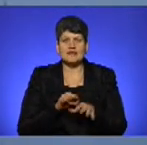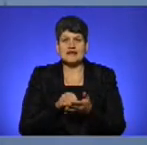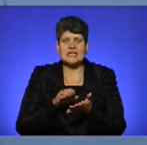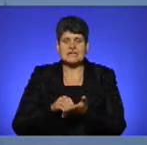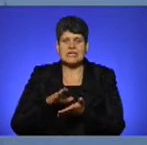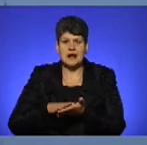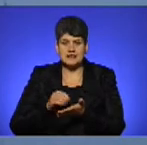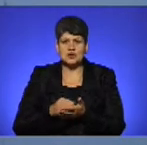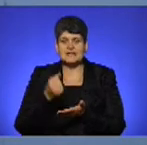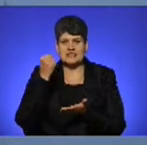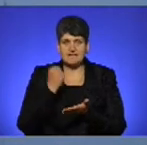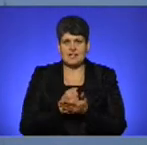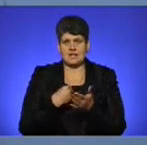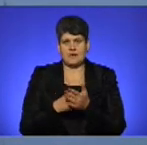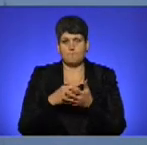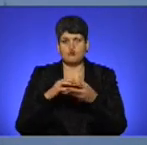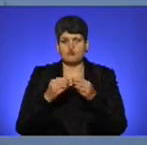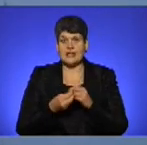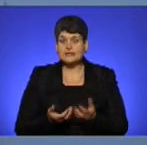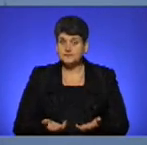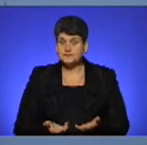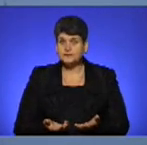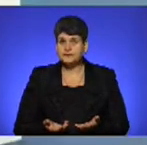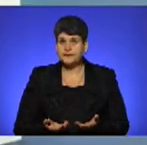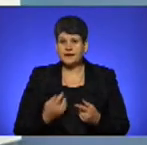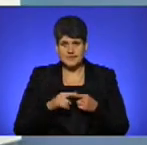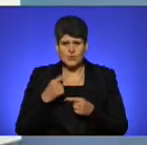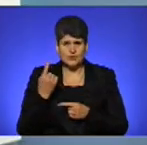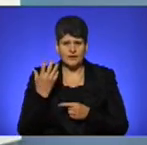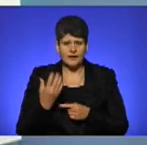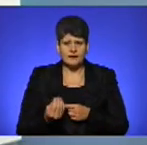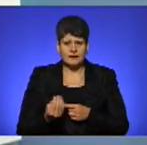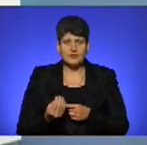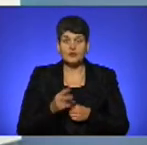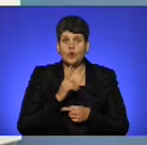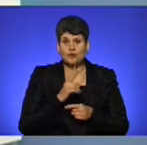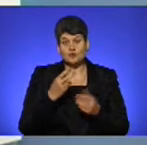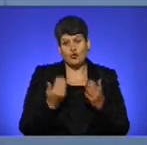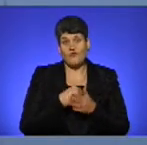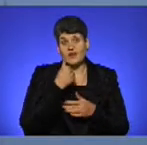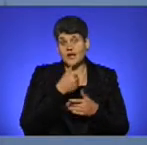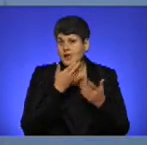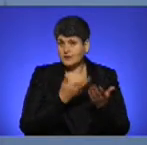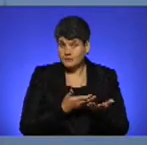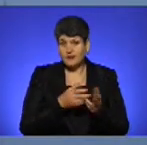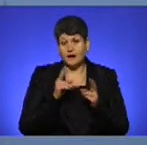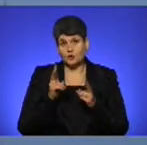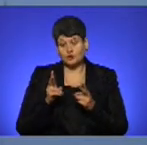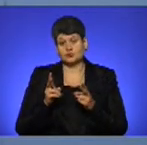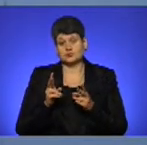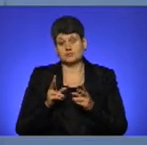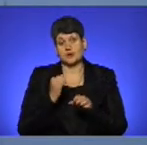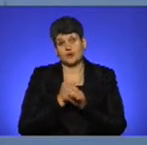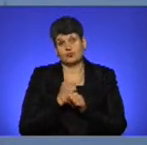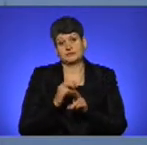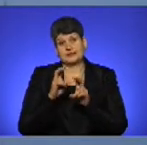реєстрацію і, звичайно, затвердити бюджет. Це, тобто це один для день. Когось буде Новий рік, а для когось буде цей Новий рік на роботі